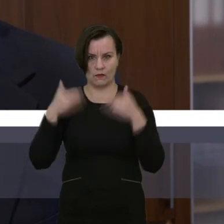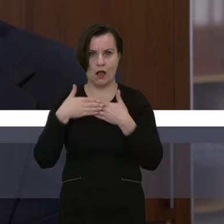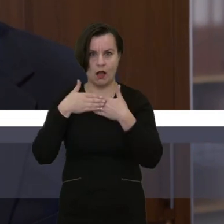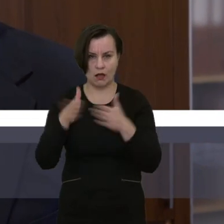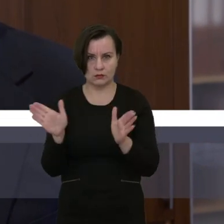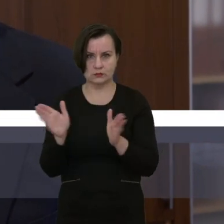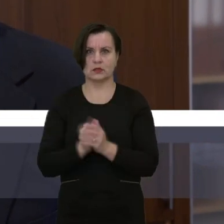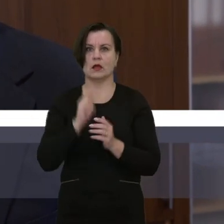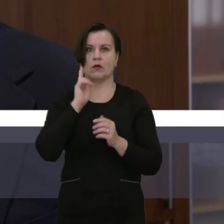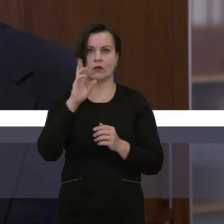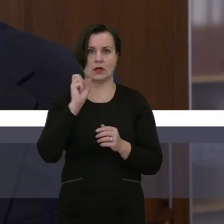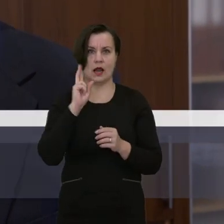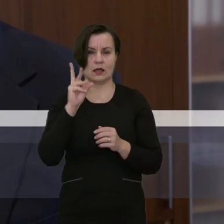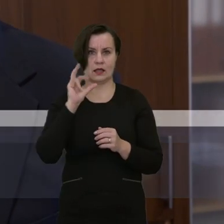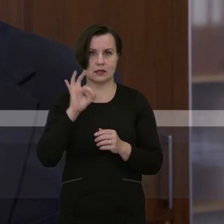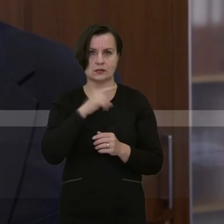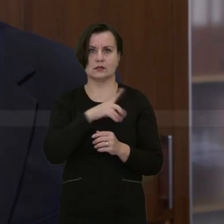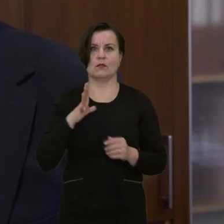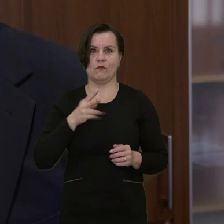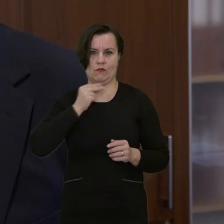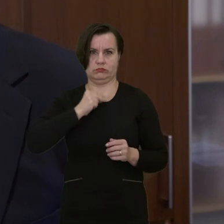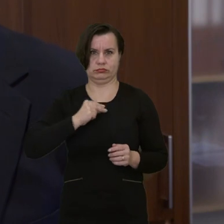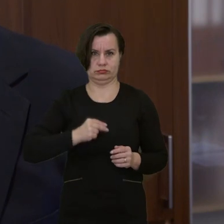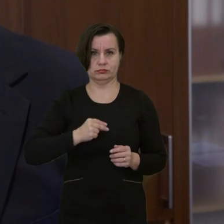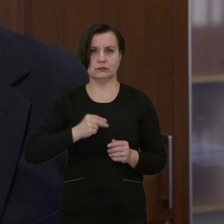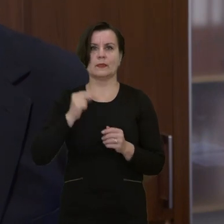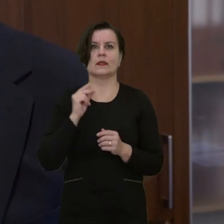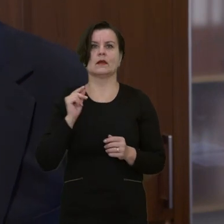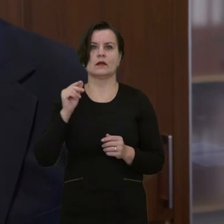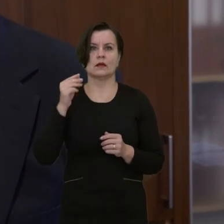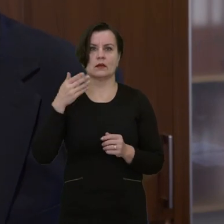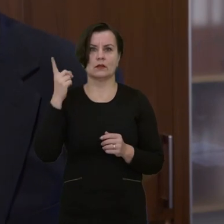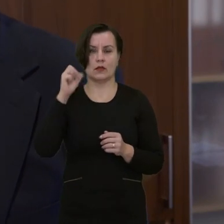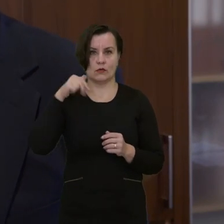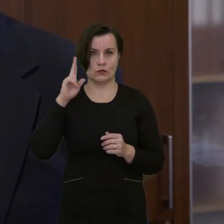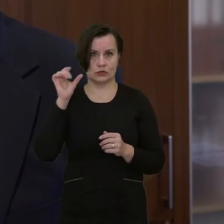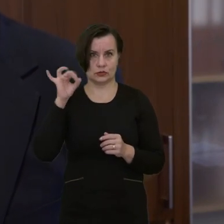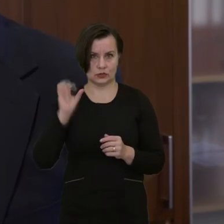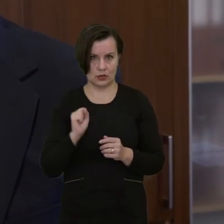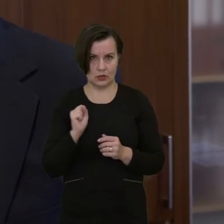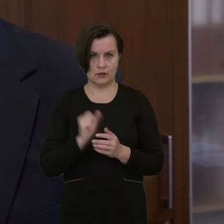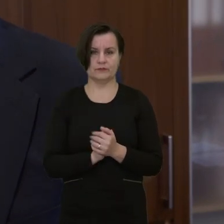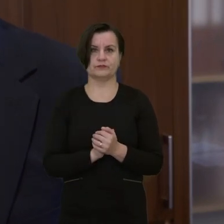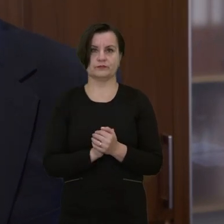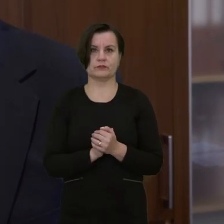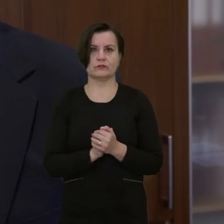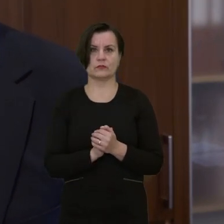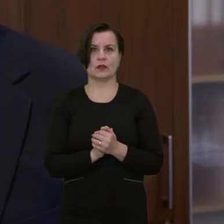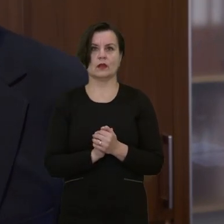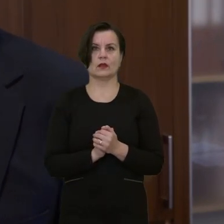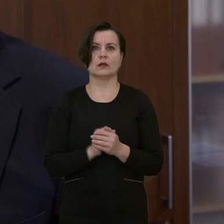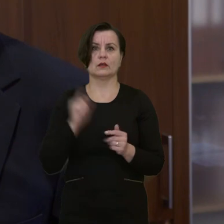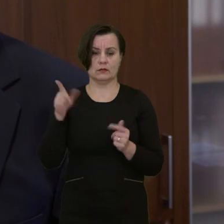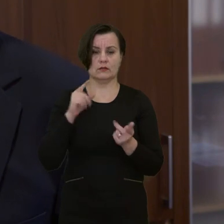aukštoji mokykla. Na, o Krakėse tuo metu kaip tik tai klebonavo Lietuvos raštijos pradininkas Mikalojus Daukša. Ir